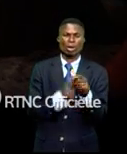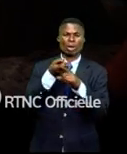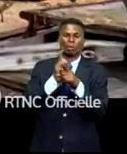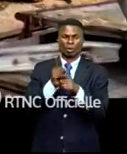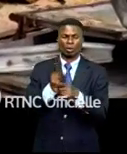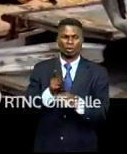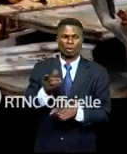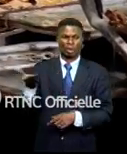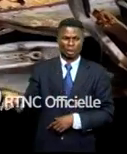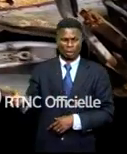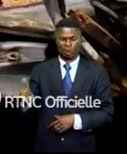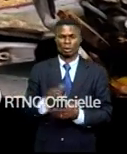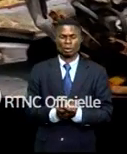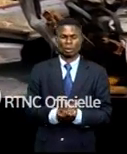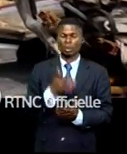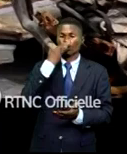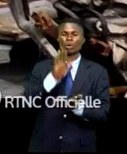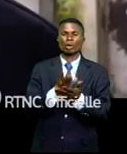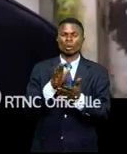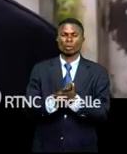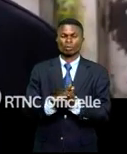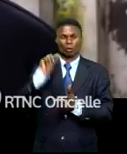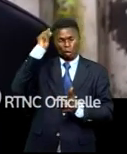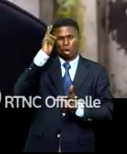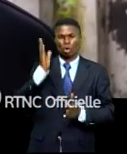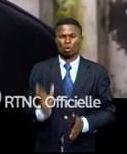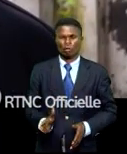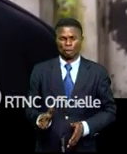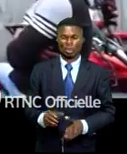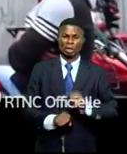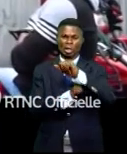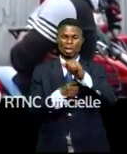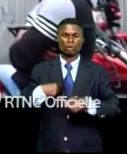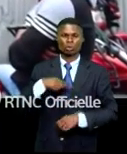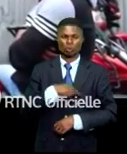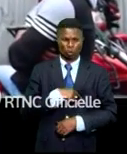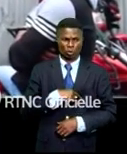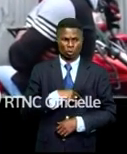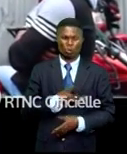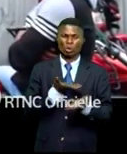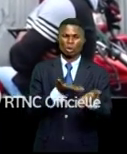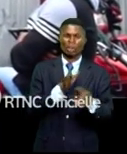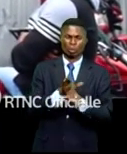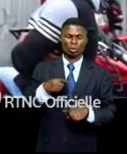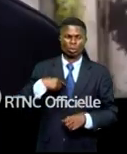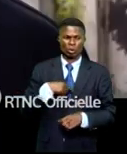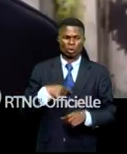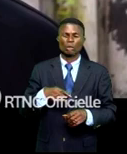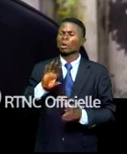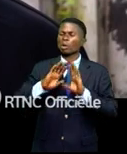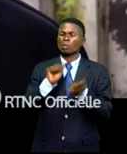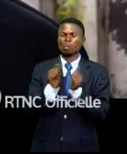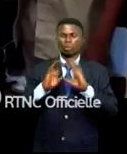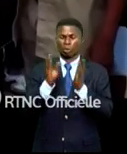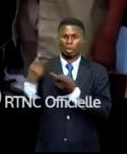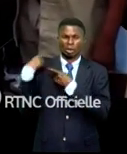originaires. Nous félicitons l'autorité provinciale qui nous a soutenus en tout vraiment,